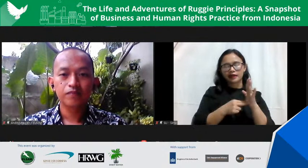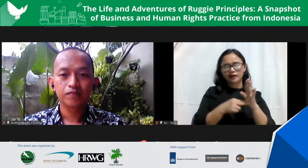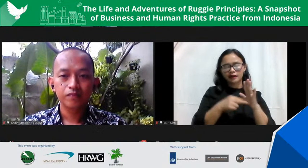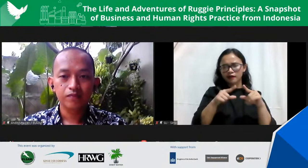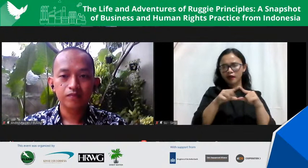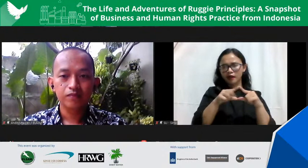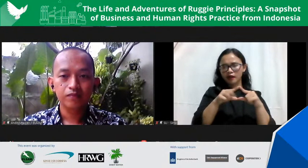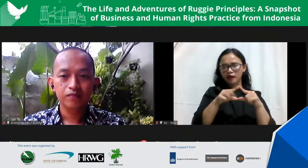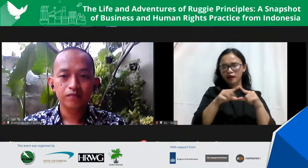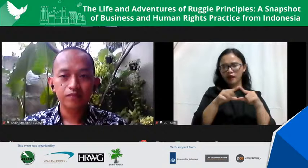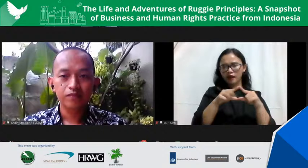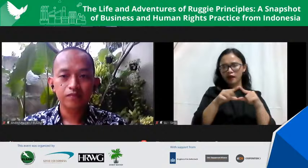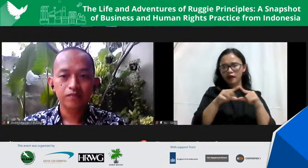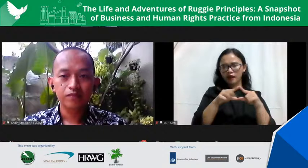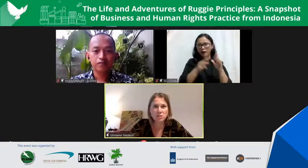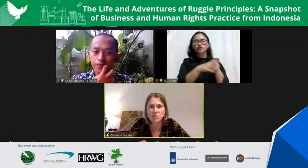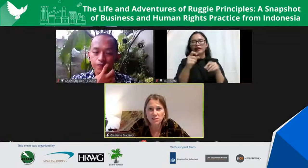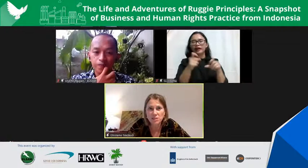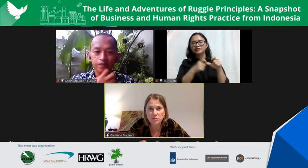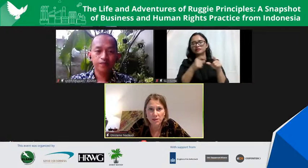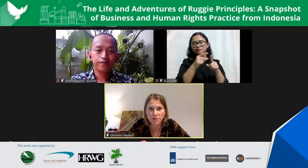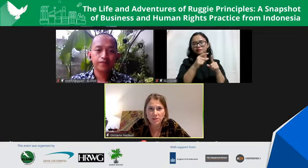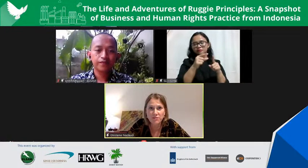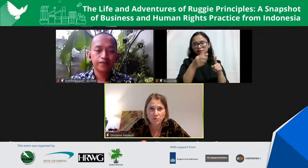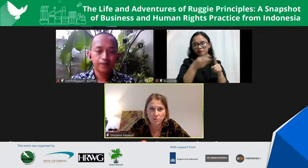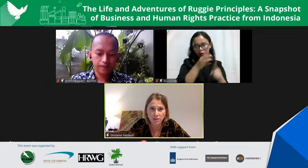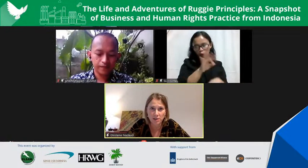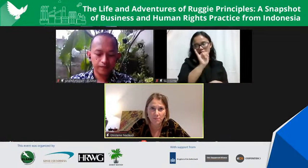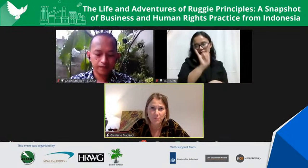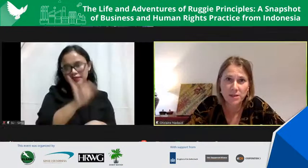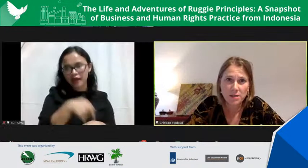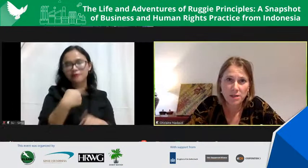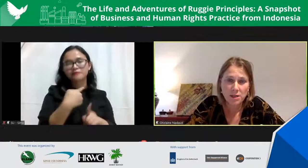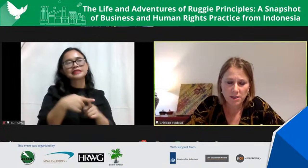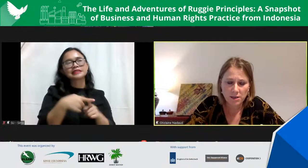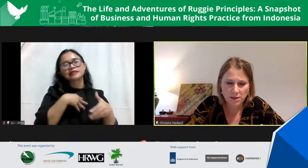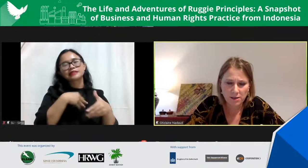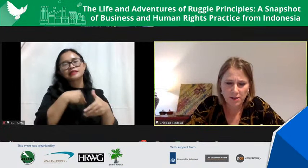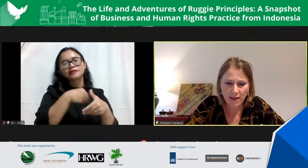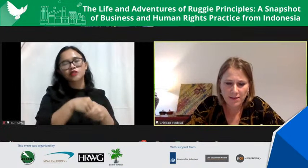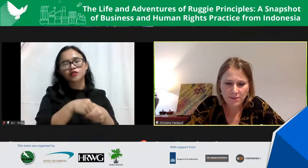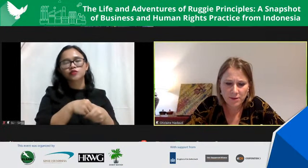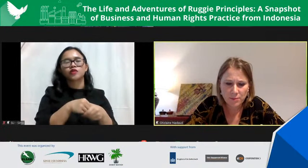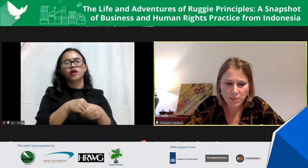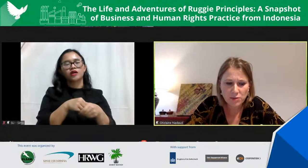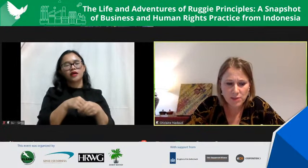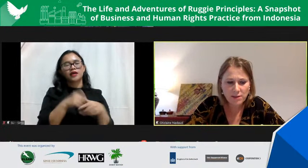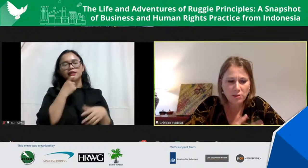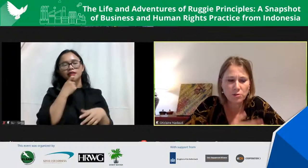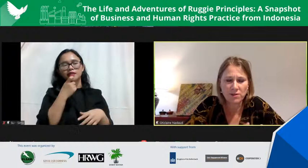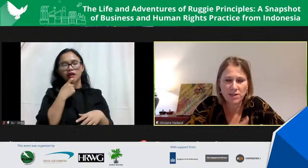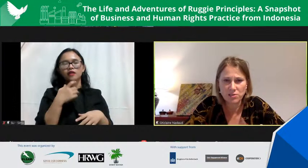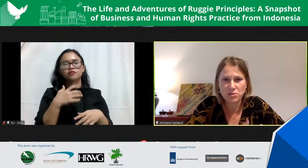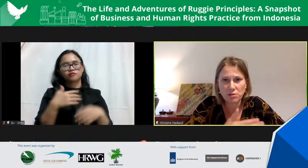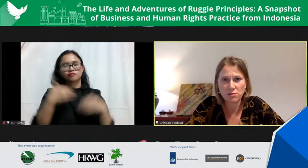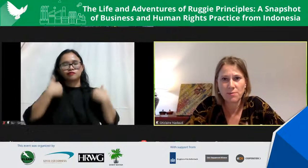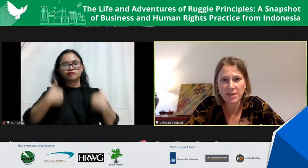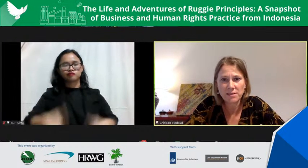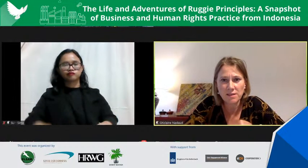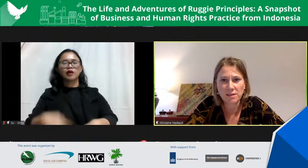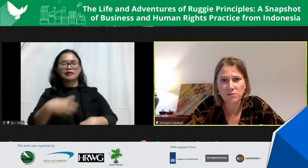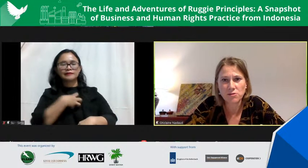the Human Rights working group and the principles and criteria review uh uh and because Human Rights is so